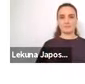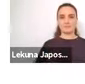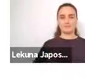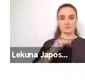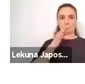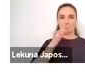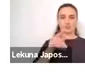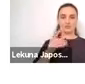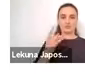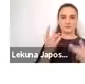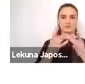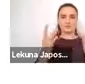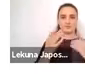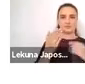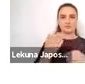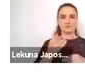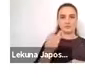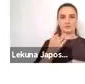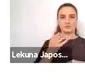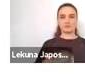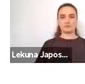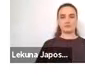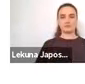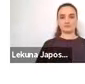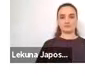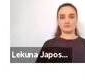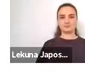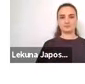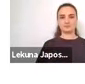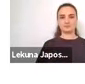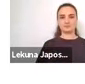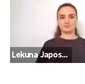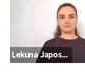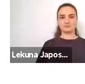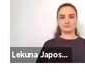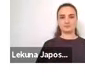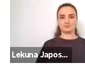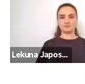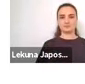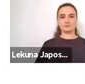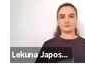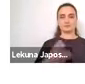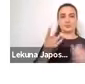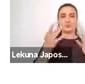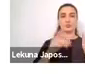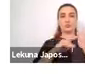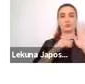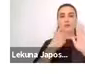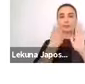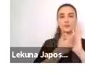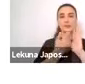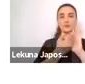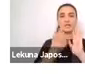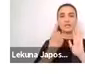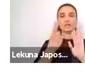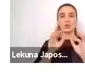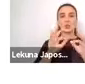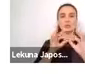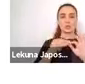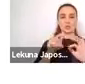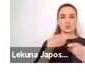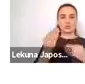მოდი ეს გაგვაცანი. ეს არის სლაიდი, რომელიც უბრალოდ ვიზუალურად აჩვენებს ერთი